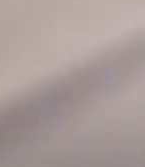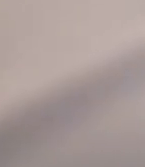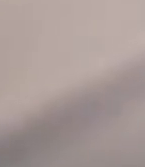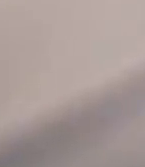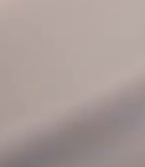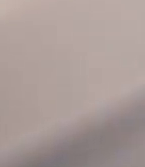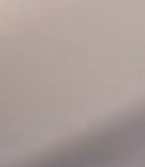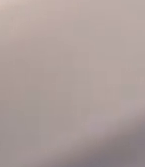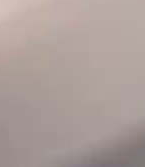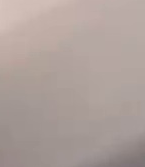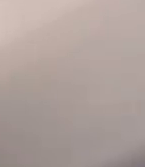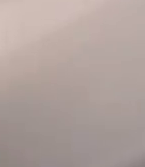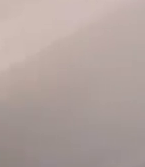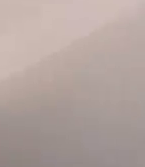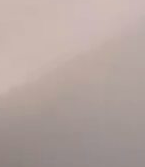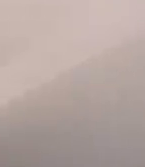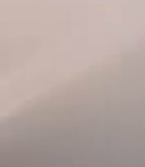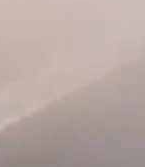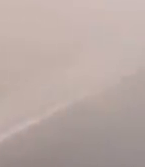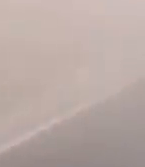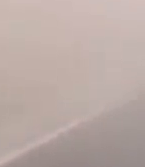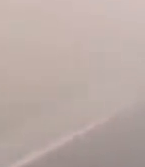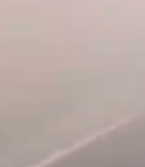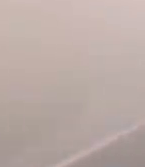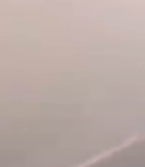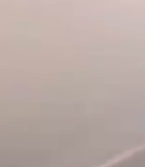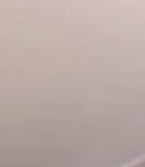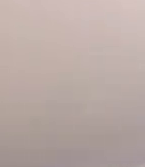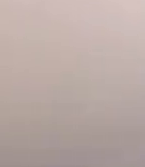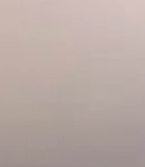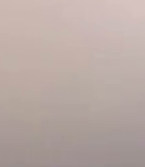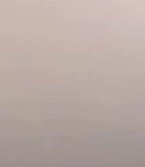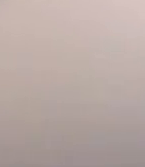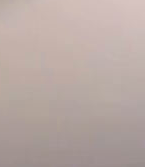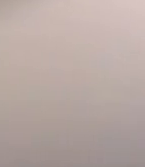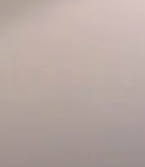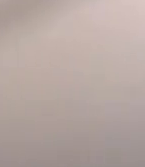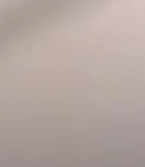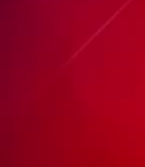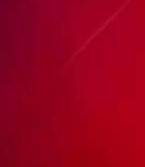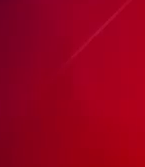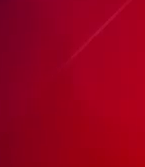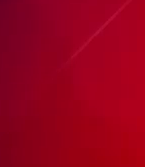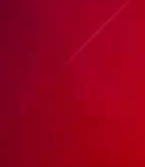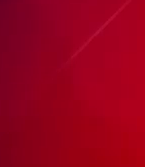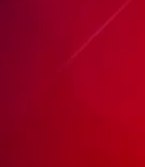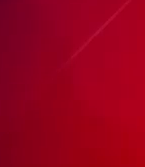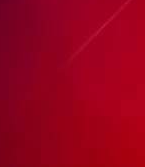TV at sa www.gmanews.tv.